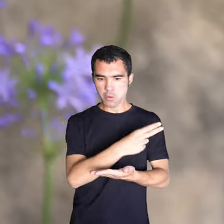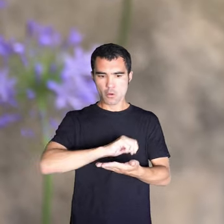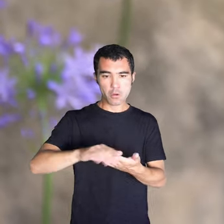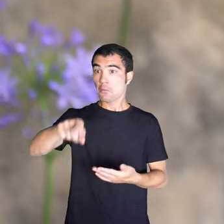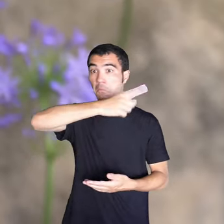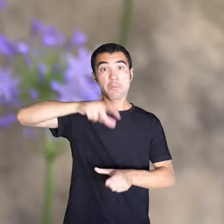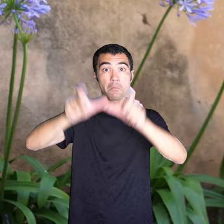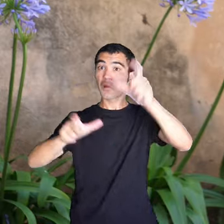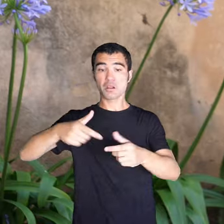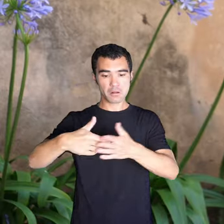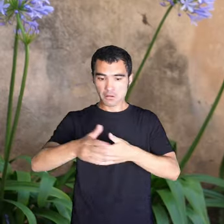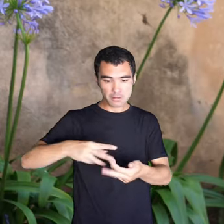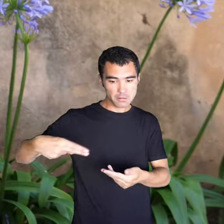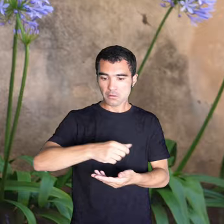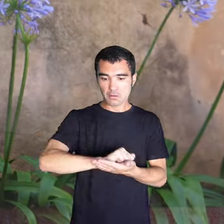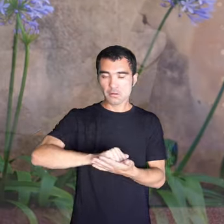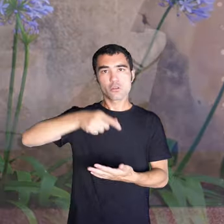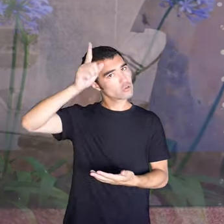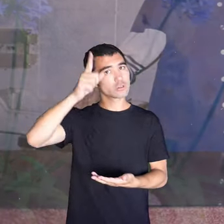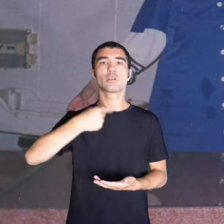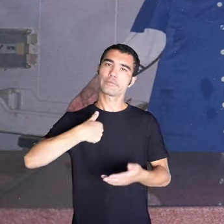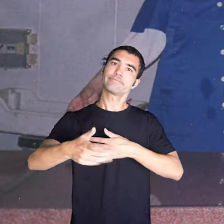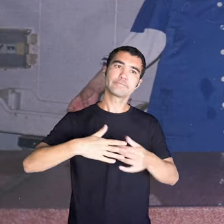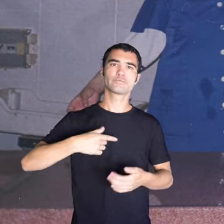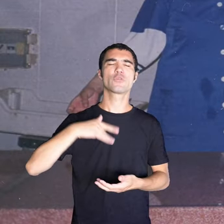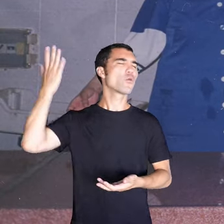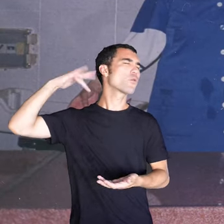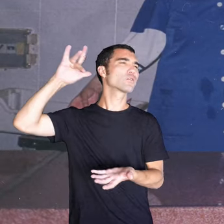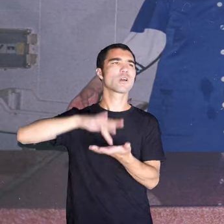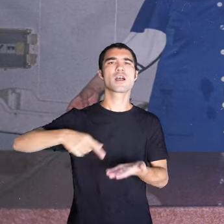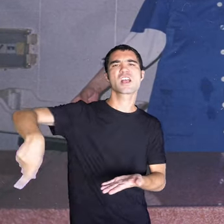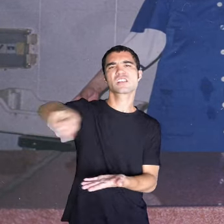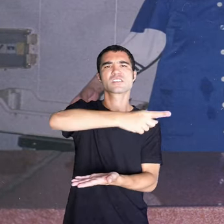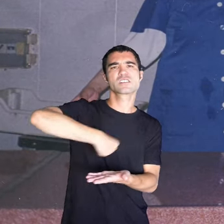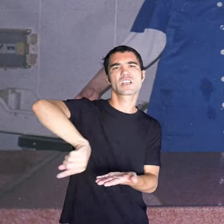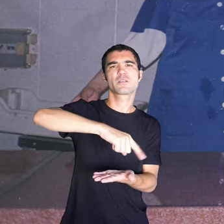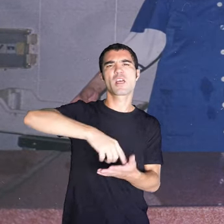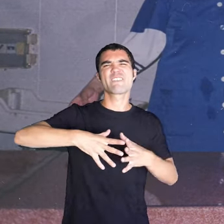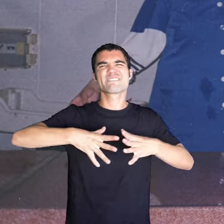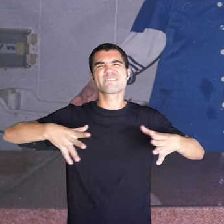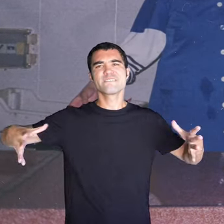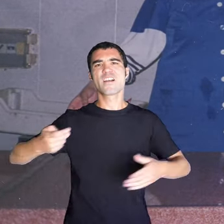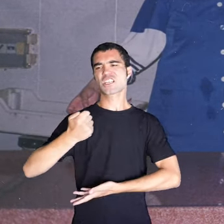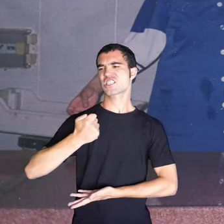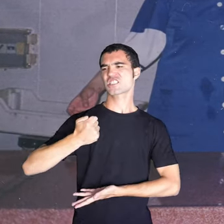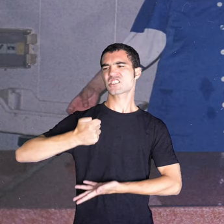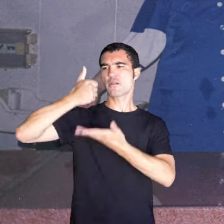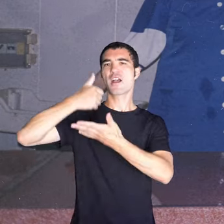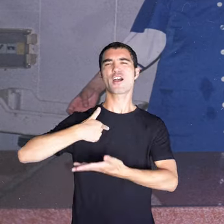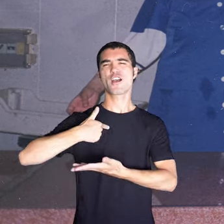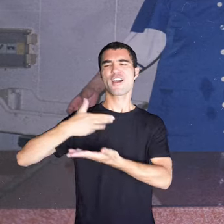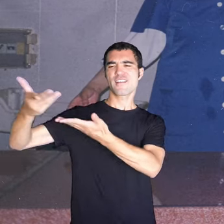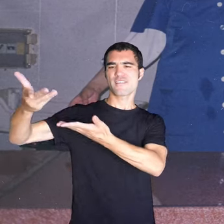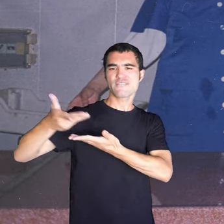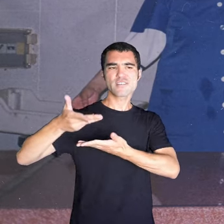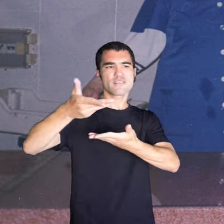ni net en el peix. Vaig fer una encimada ben grossa i una botella i xampany. I vaig convidar